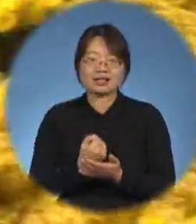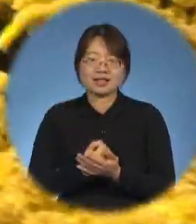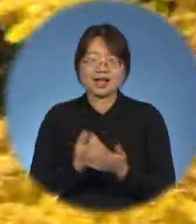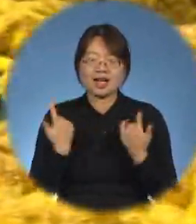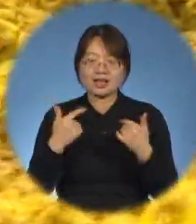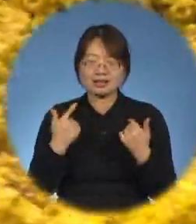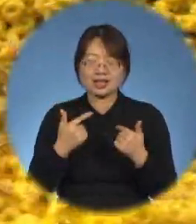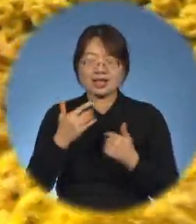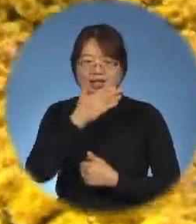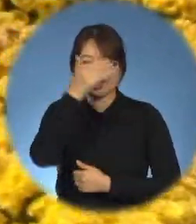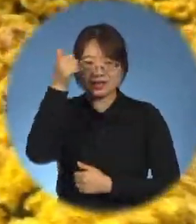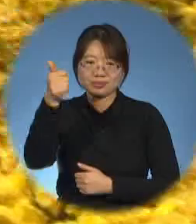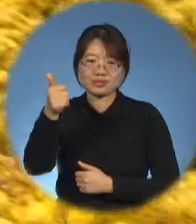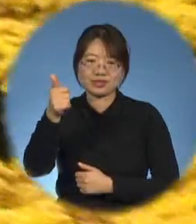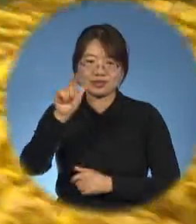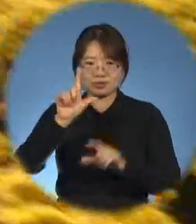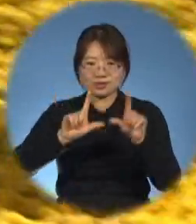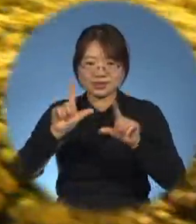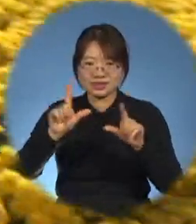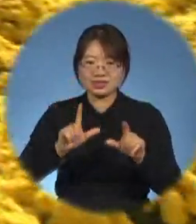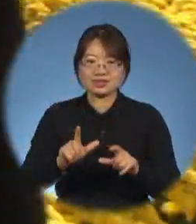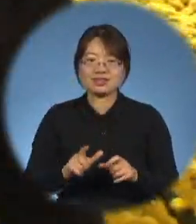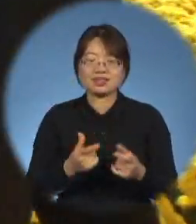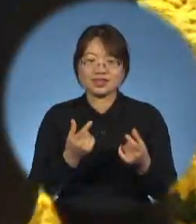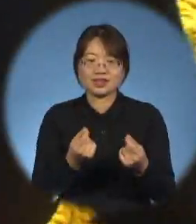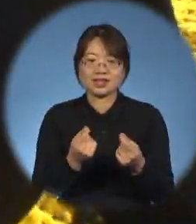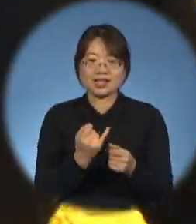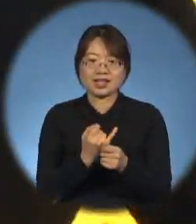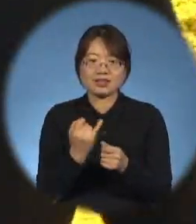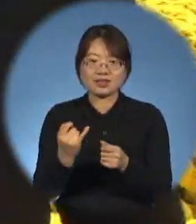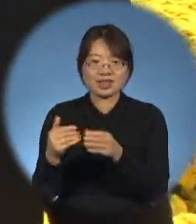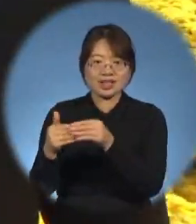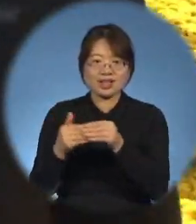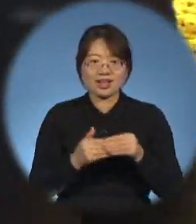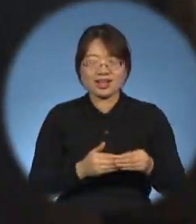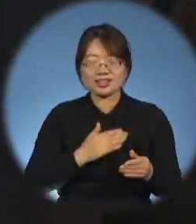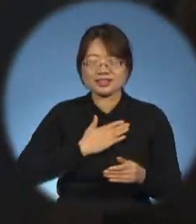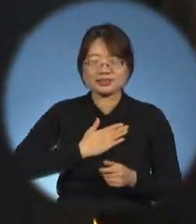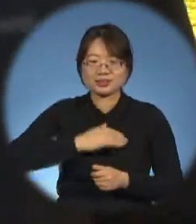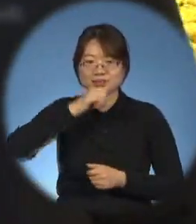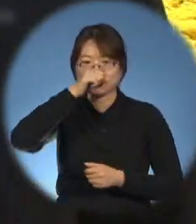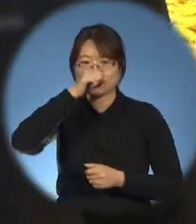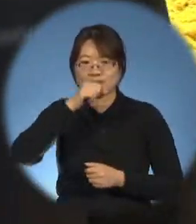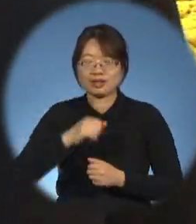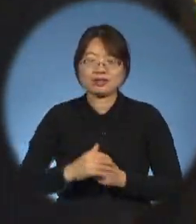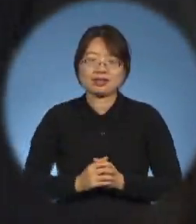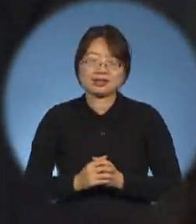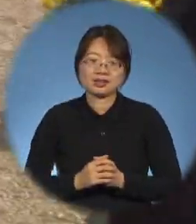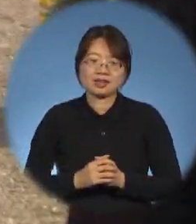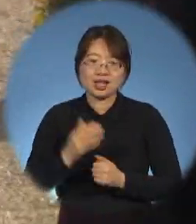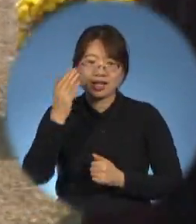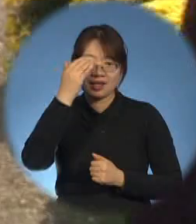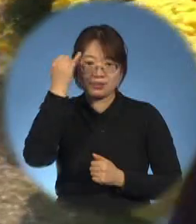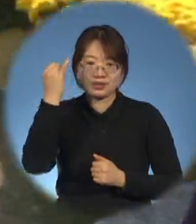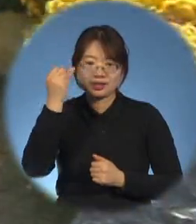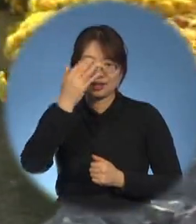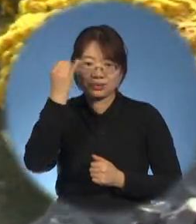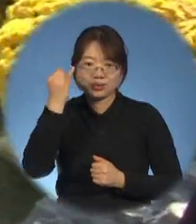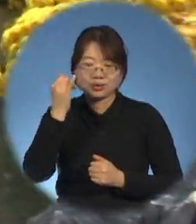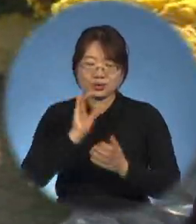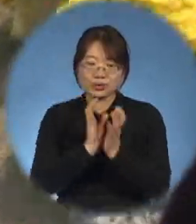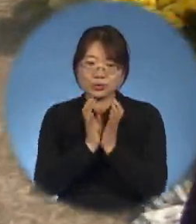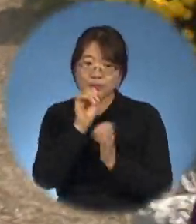할아버지 이렇게나마 8 문의를 드리고 나온게 그 무 탑니다 할머니 할머니도 꽃